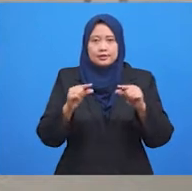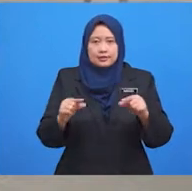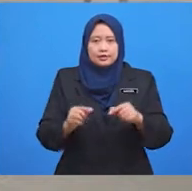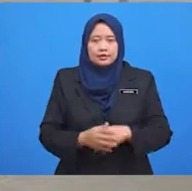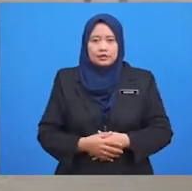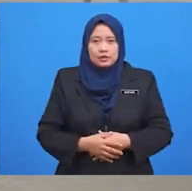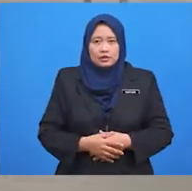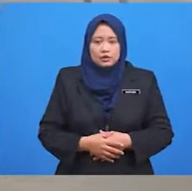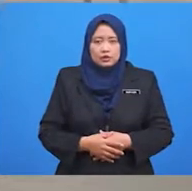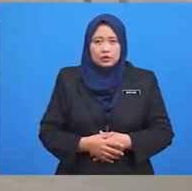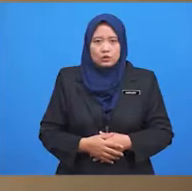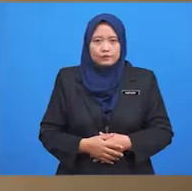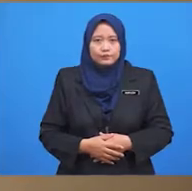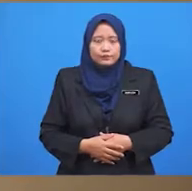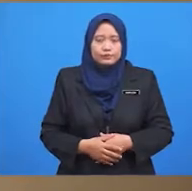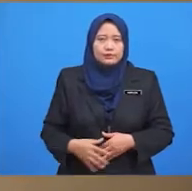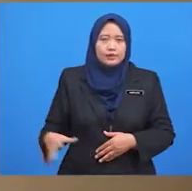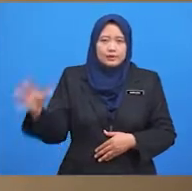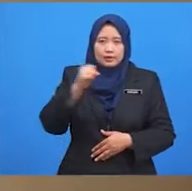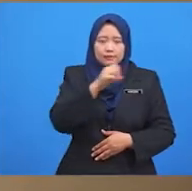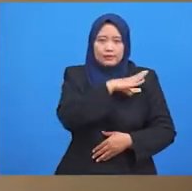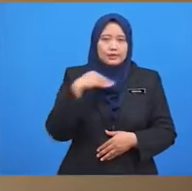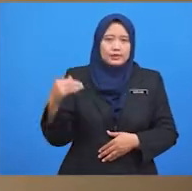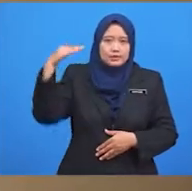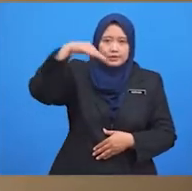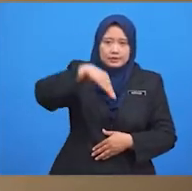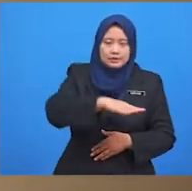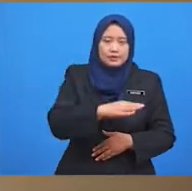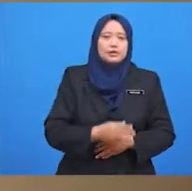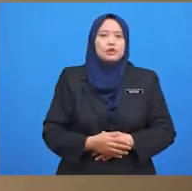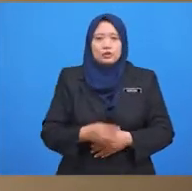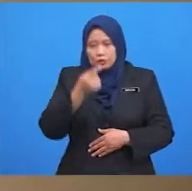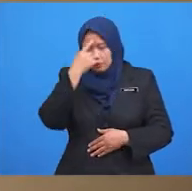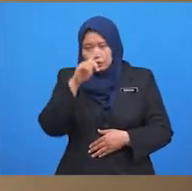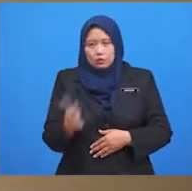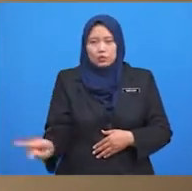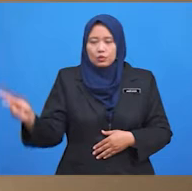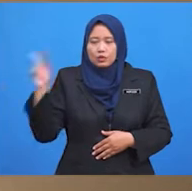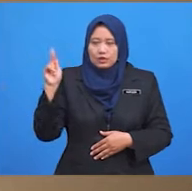gerakan yang sama iaitu grab dan slide juga bagi menguatkan otot.